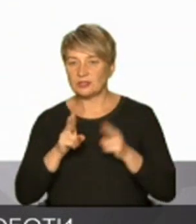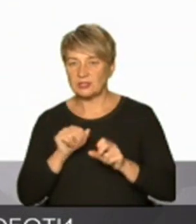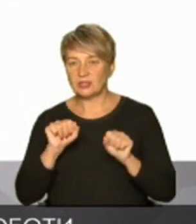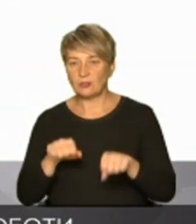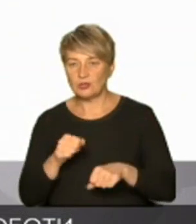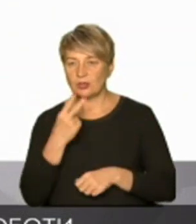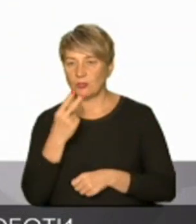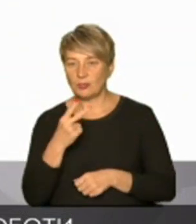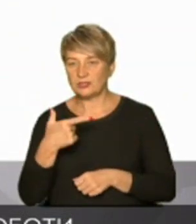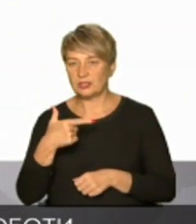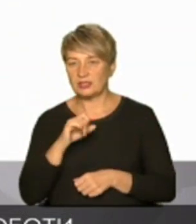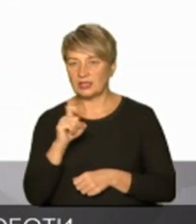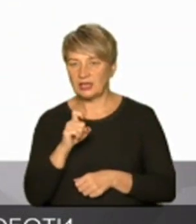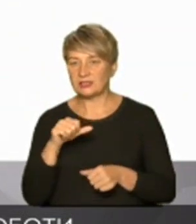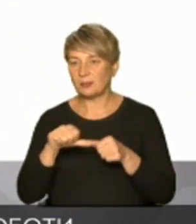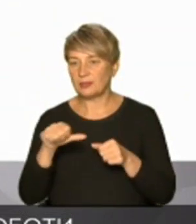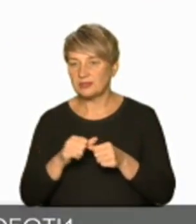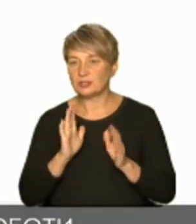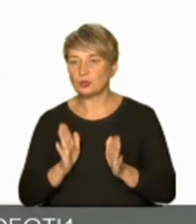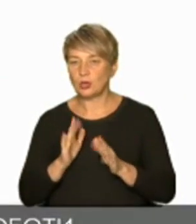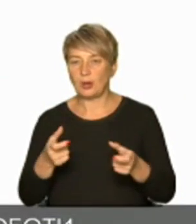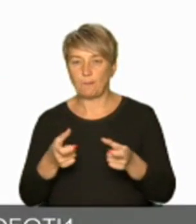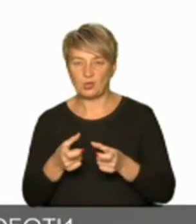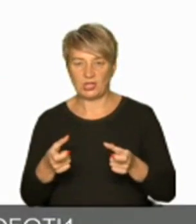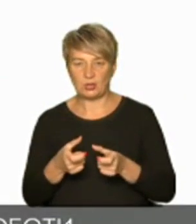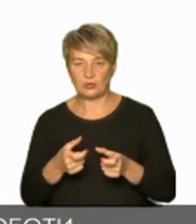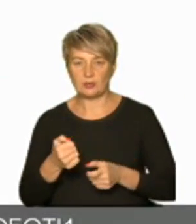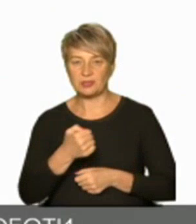а от бензин, якщо є, то тільки по талонах. Тож солдати,